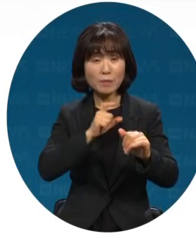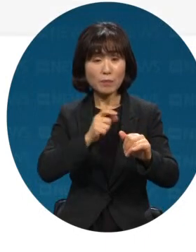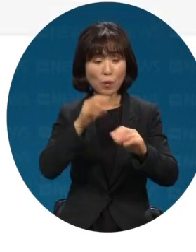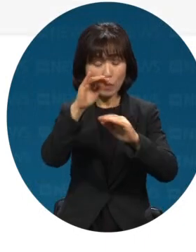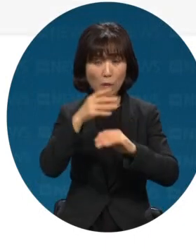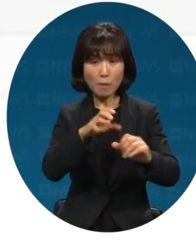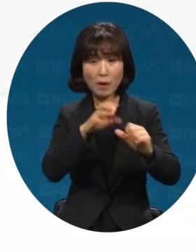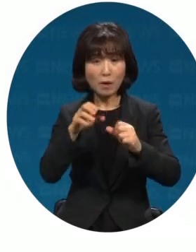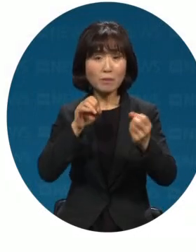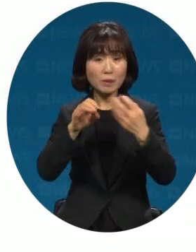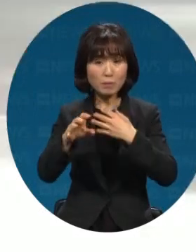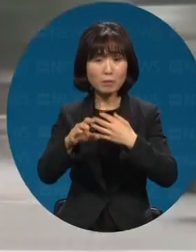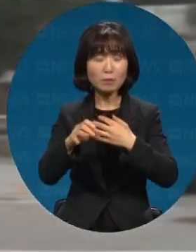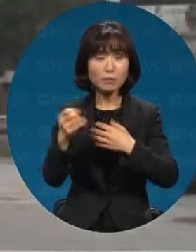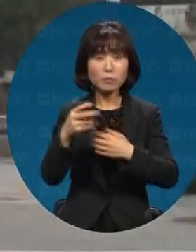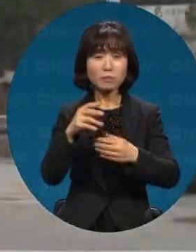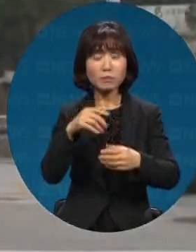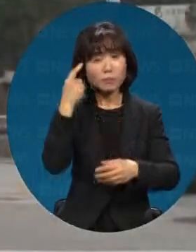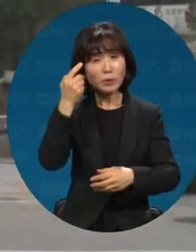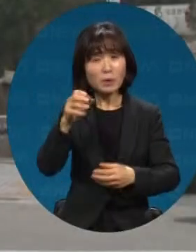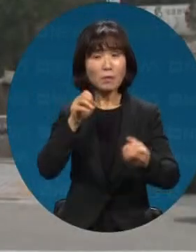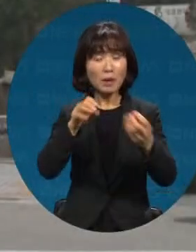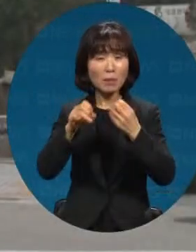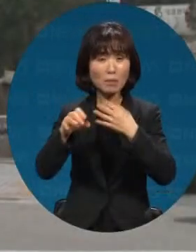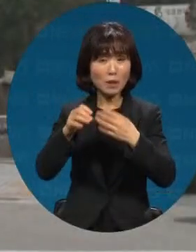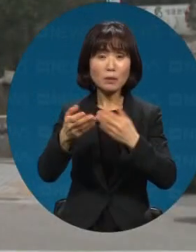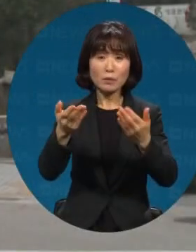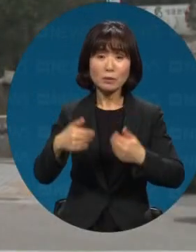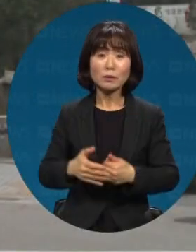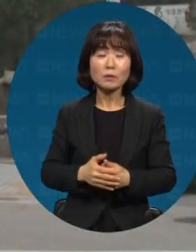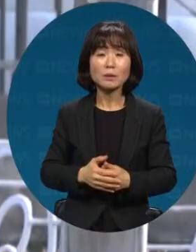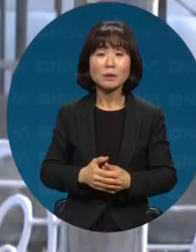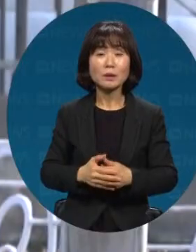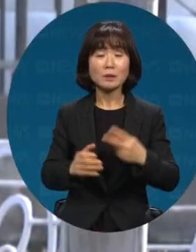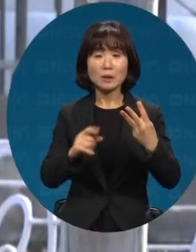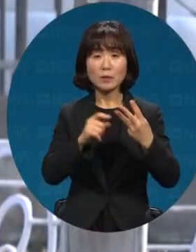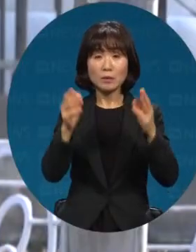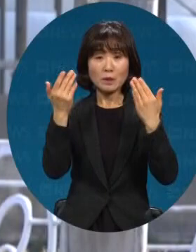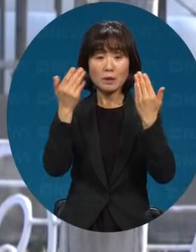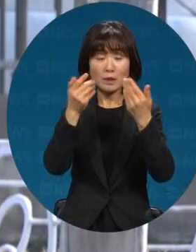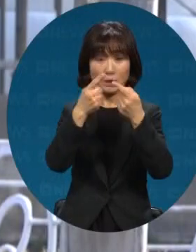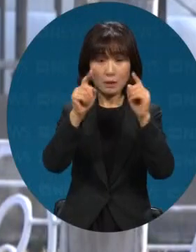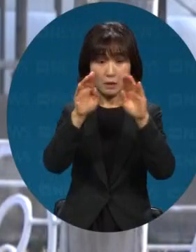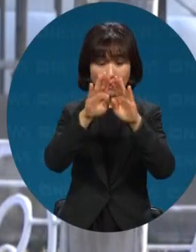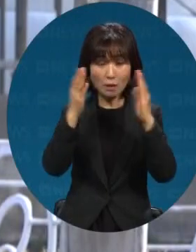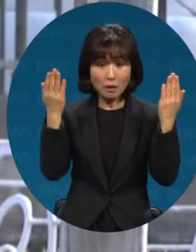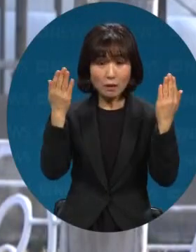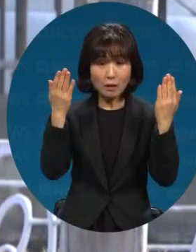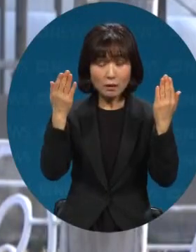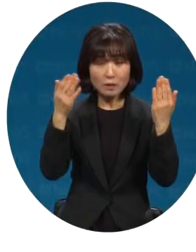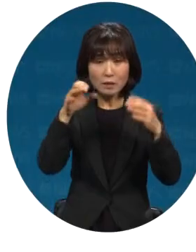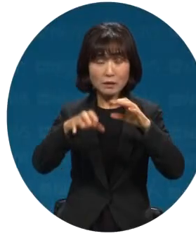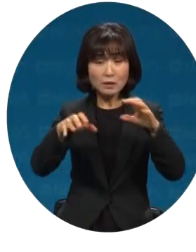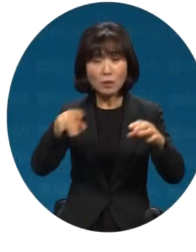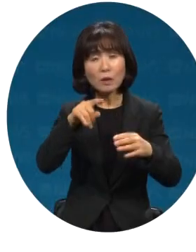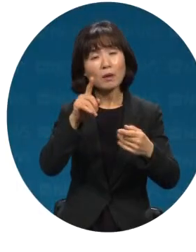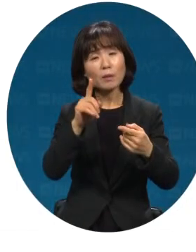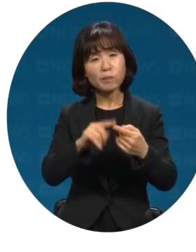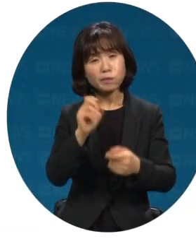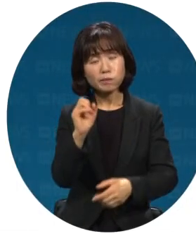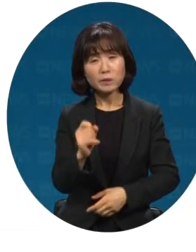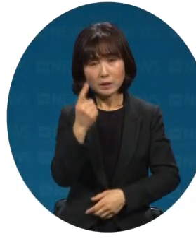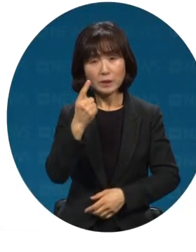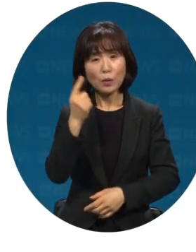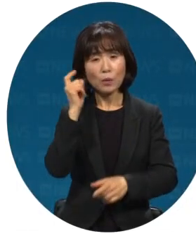척척 답을 내놓습니다 새학기 개강을 앞둔 대학간 채 GPT 대응을 두고 고심에 빠졌습니다 이미